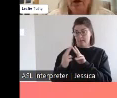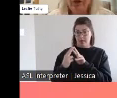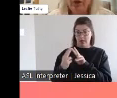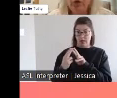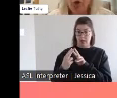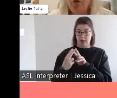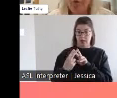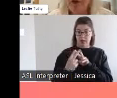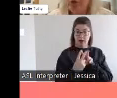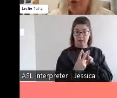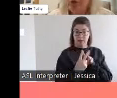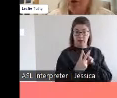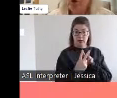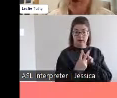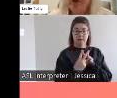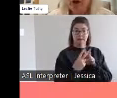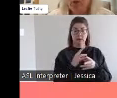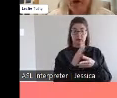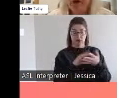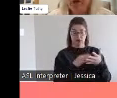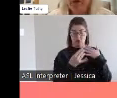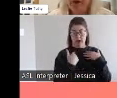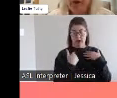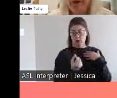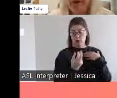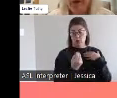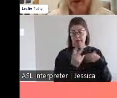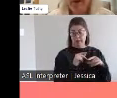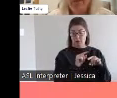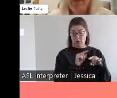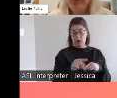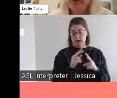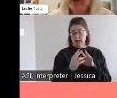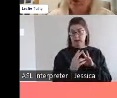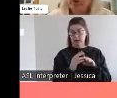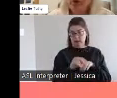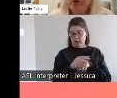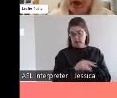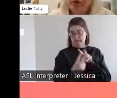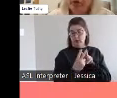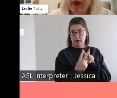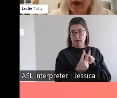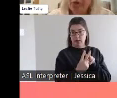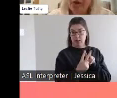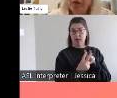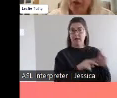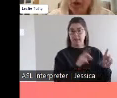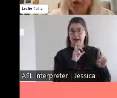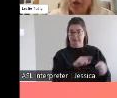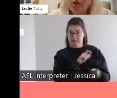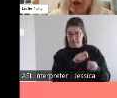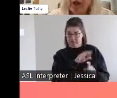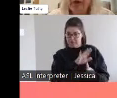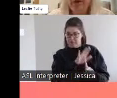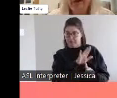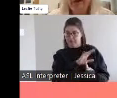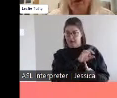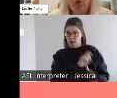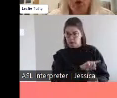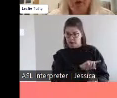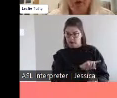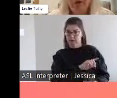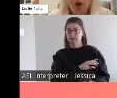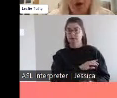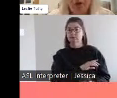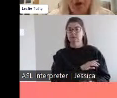Le counseling de couple. Dans le diagramme, il y avait 12 personnes qui ont suivi une thérapie de couple et